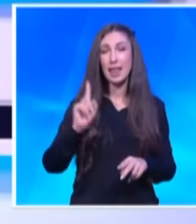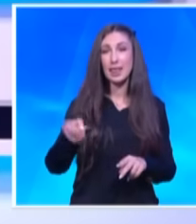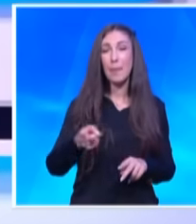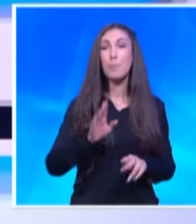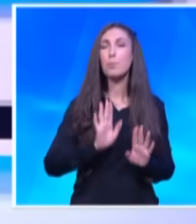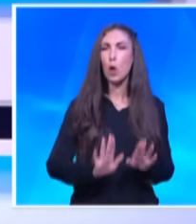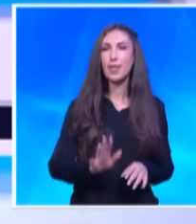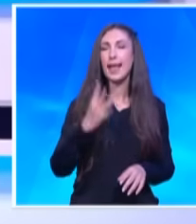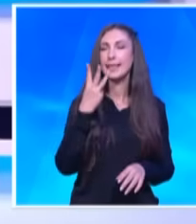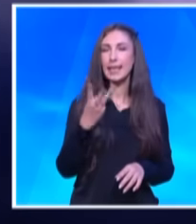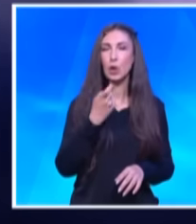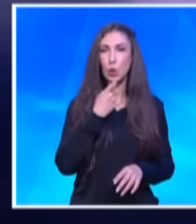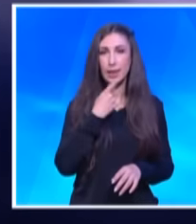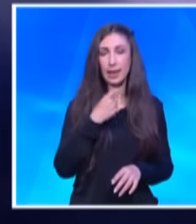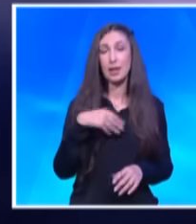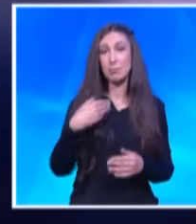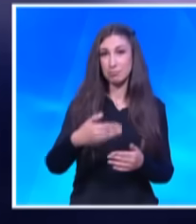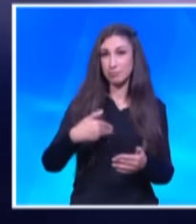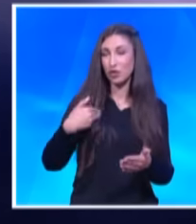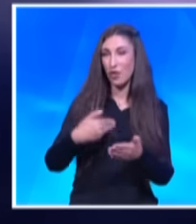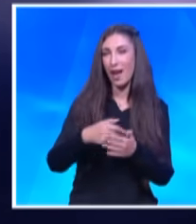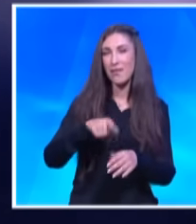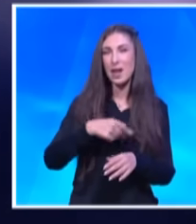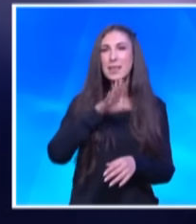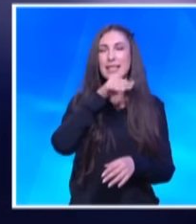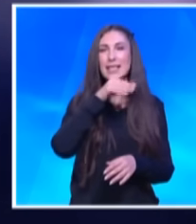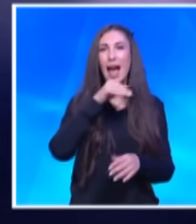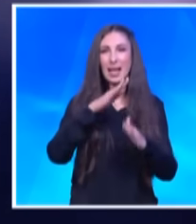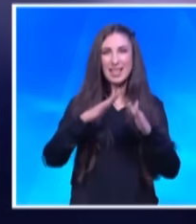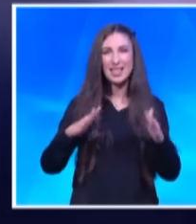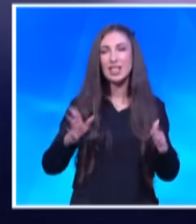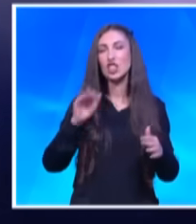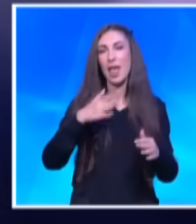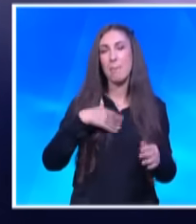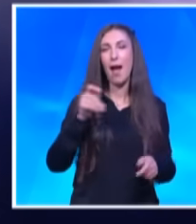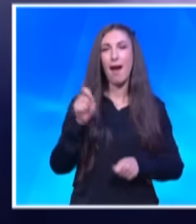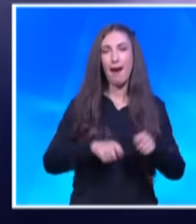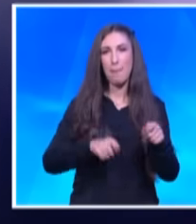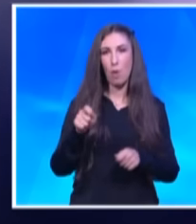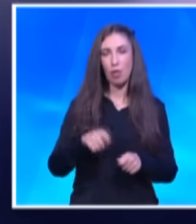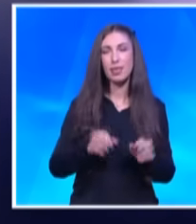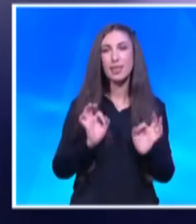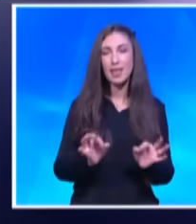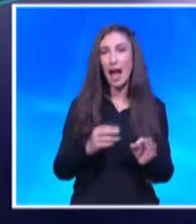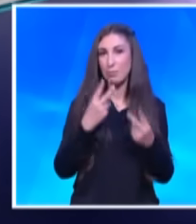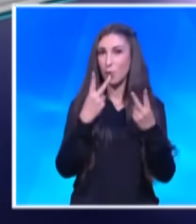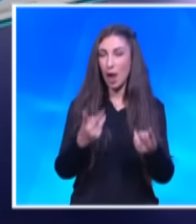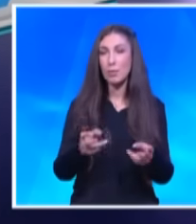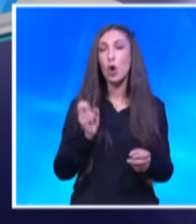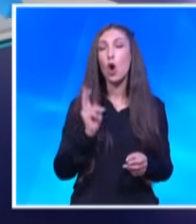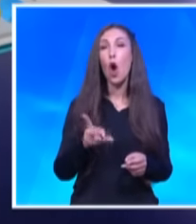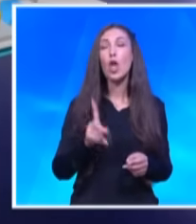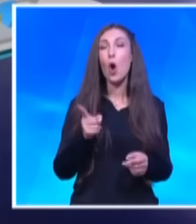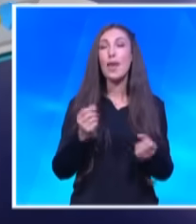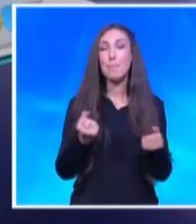следващите поне 3 години. През това време в старата сграда ще тече ремонт. И така, да погледнем и кой кои